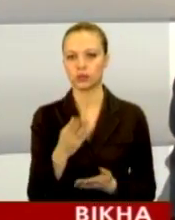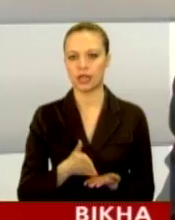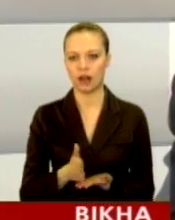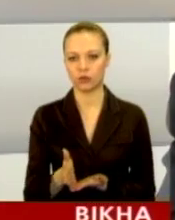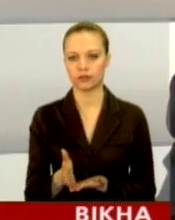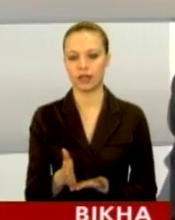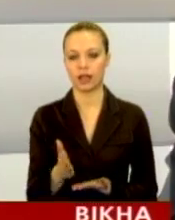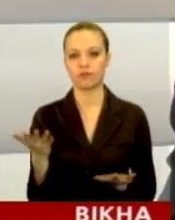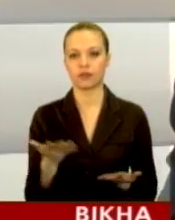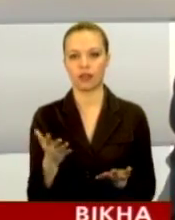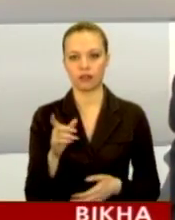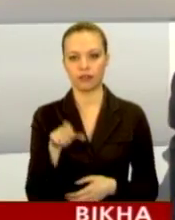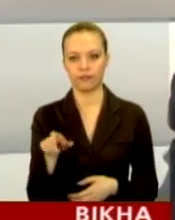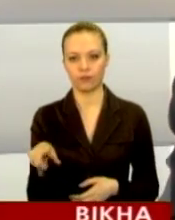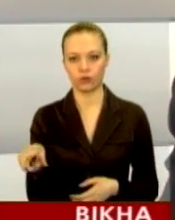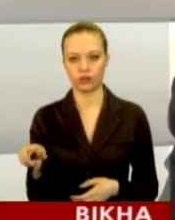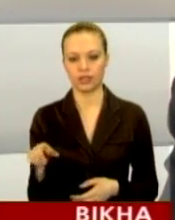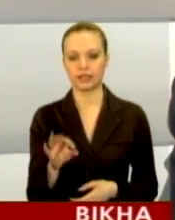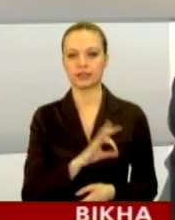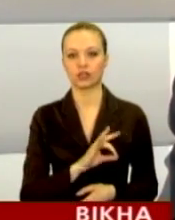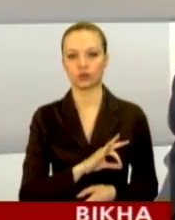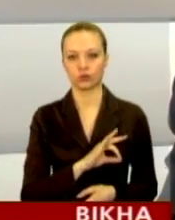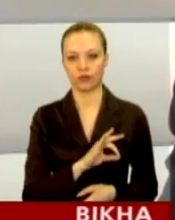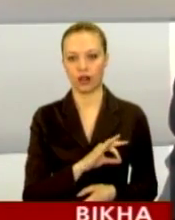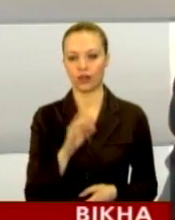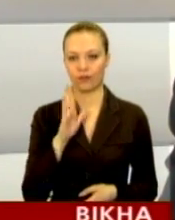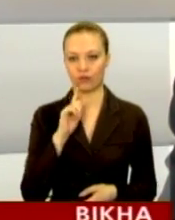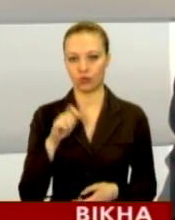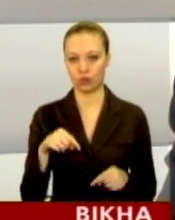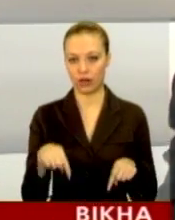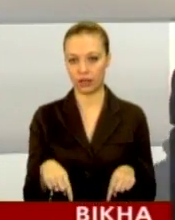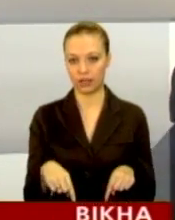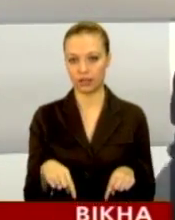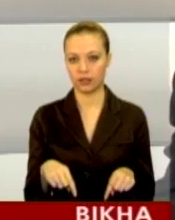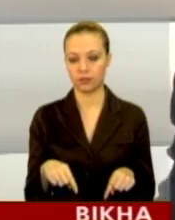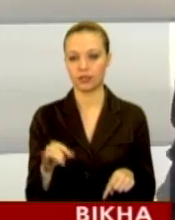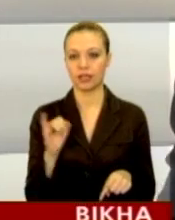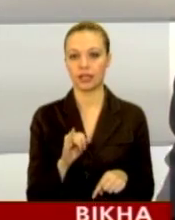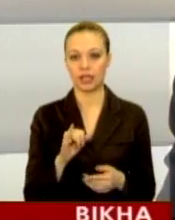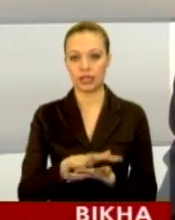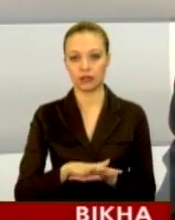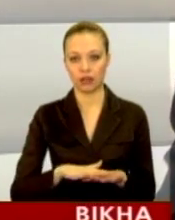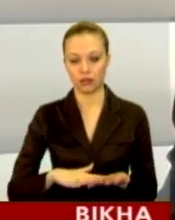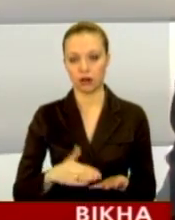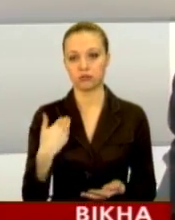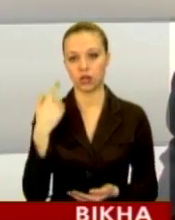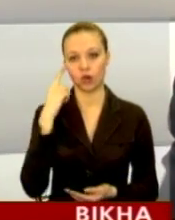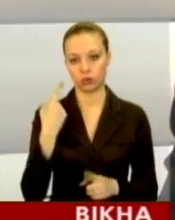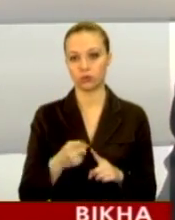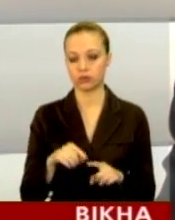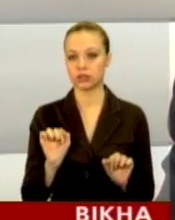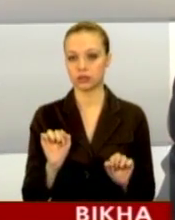сфери, який вони застосували в Україні і надалі, я думаю, це